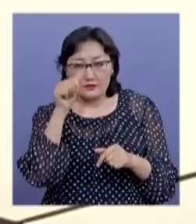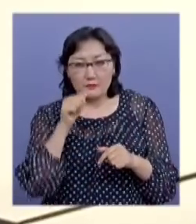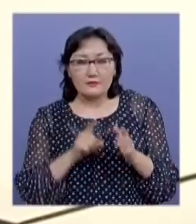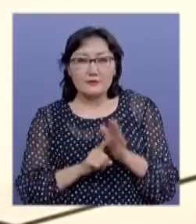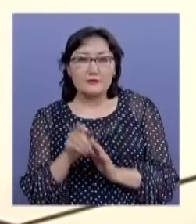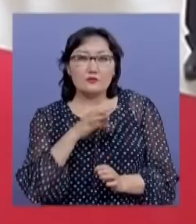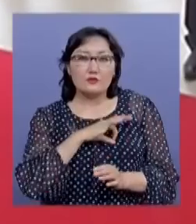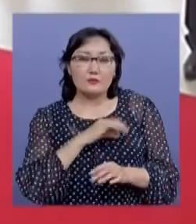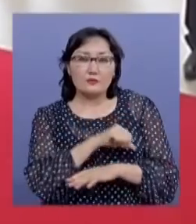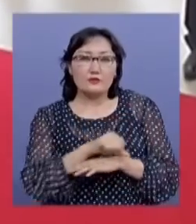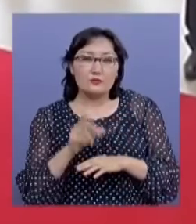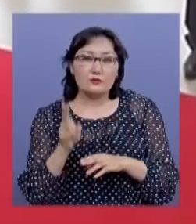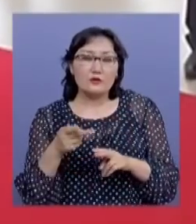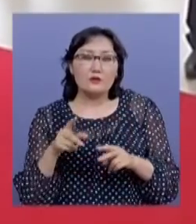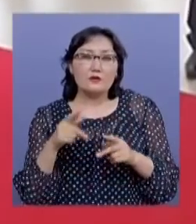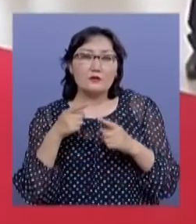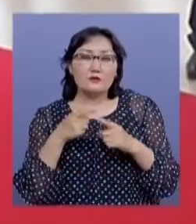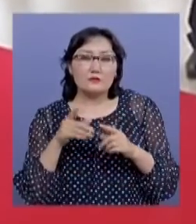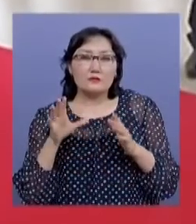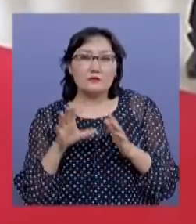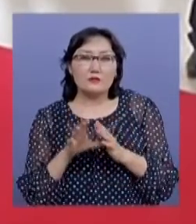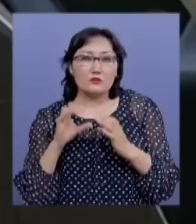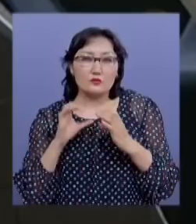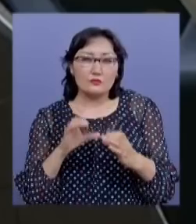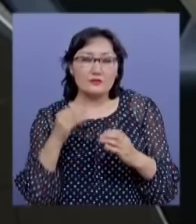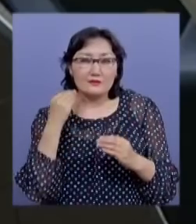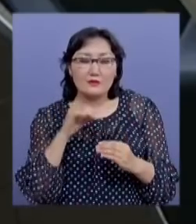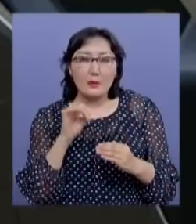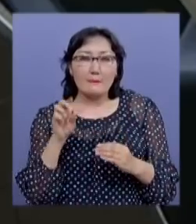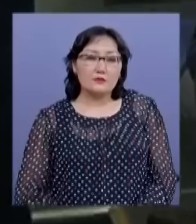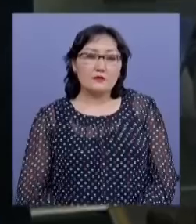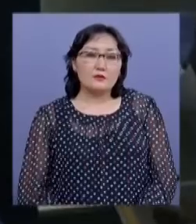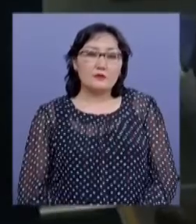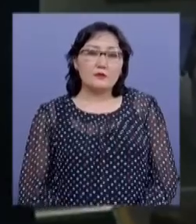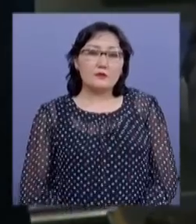болады. Алматыда жиналған электротранспорттың сапасын Сағынтаев пен Байбек өздері мініп тексеріп көрді.